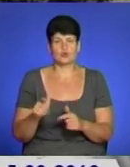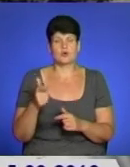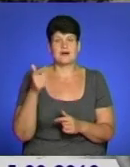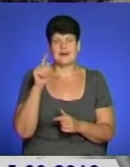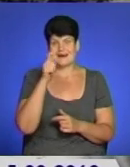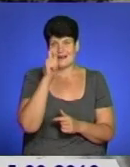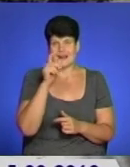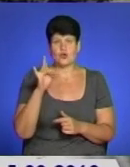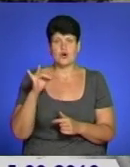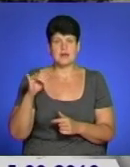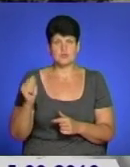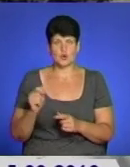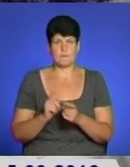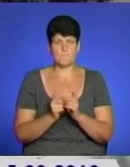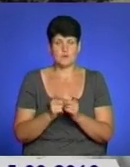там тільки